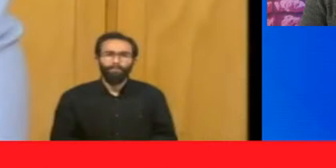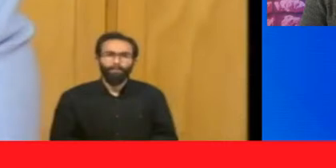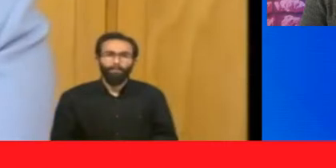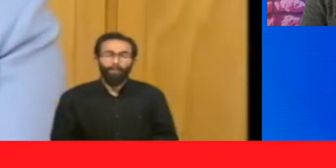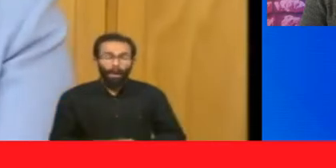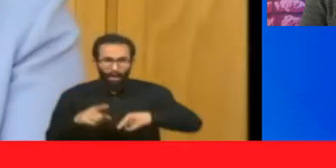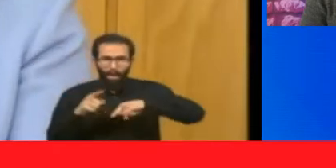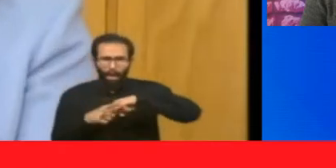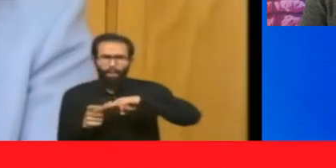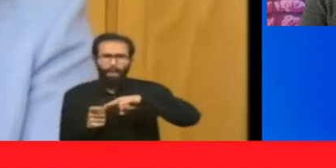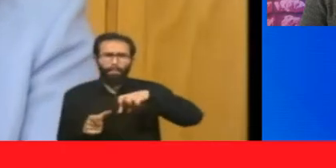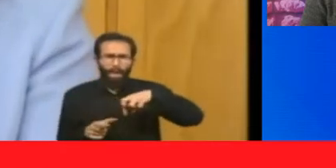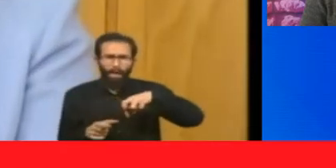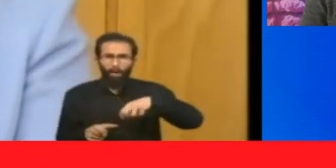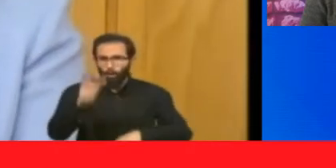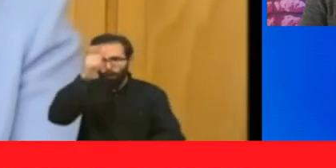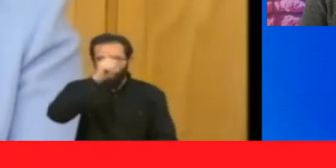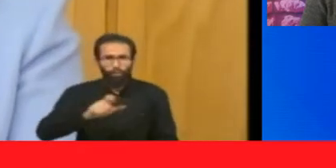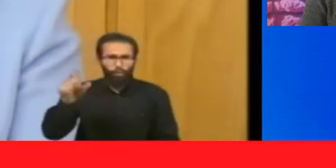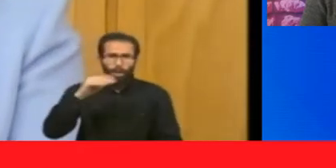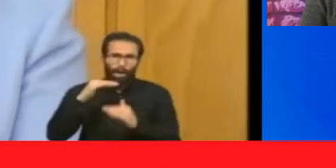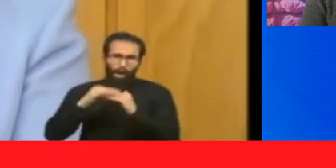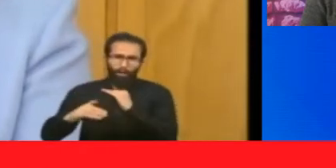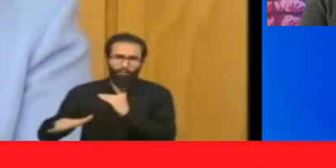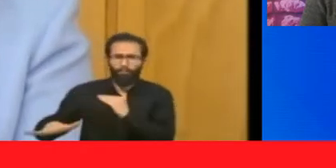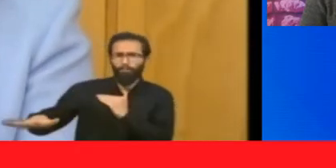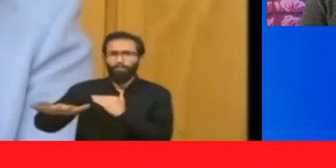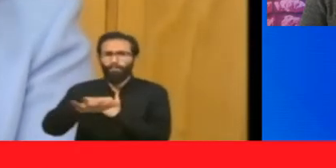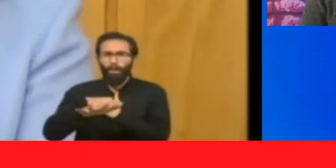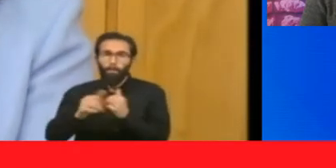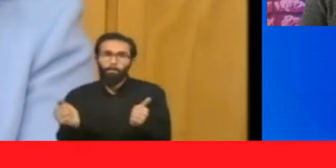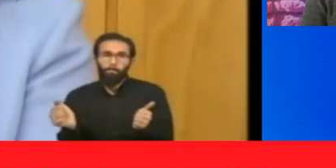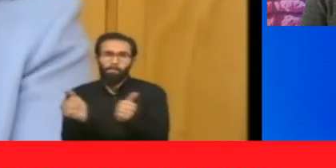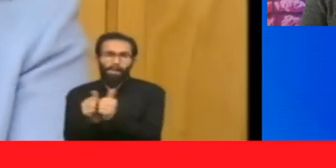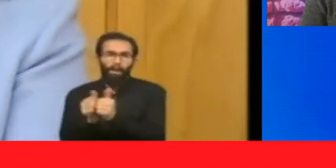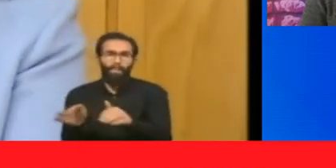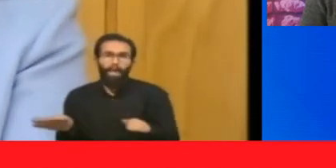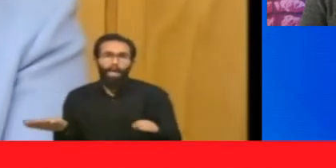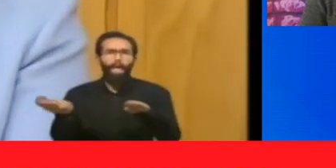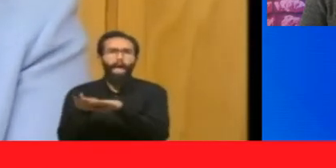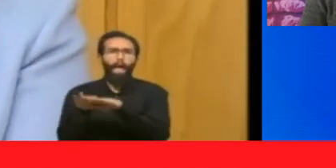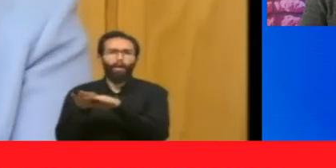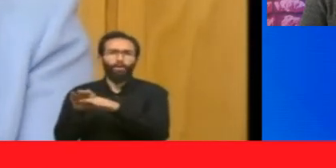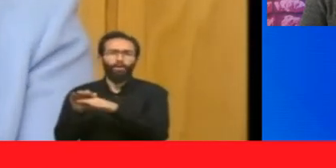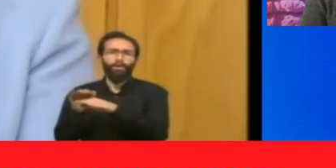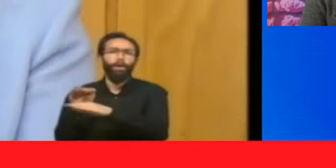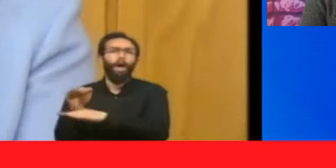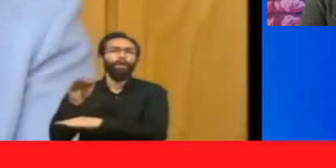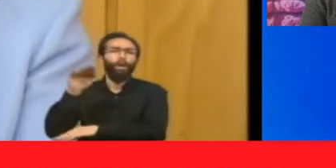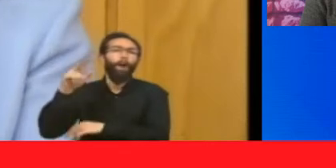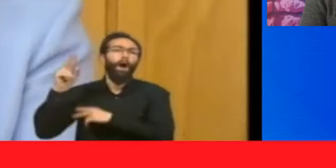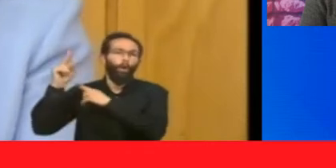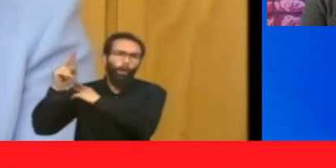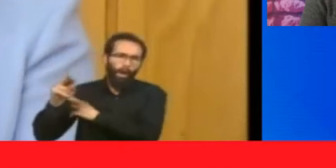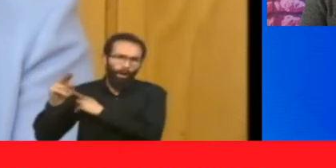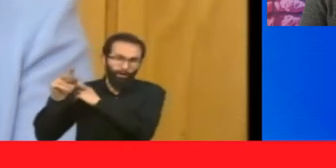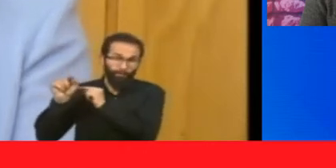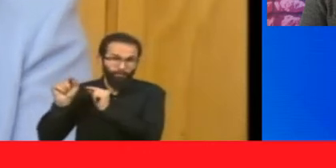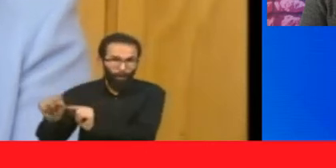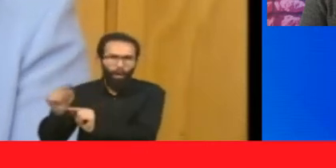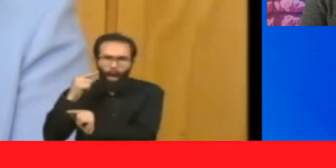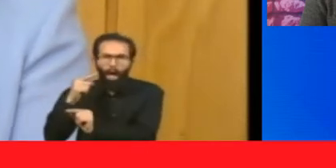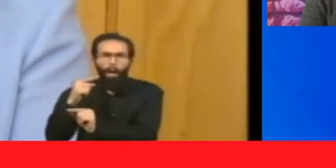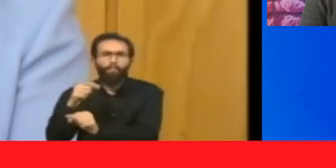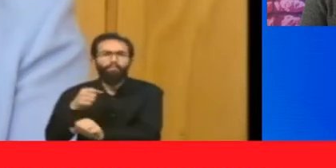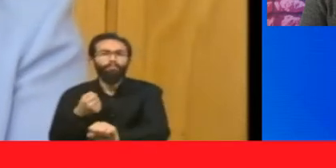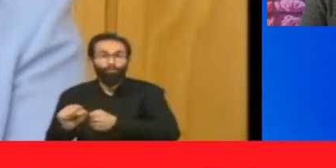HDP, Türkiye halklarının birlikte ve eşit yaşam rüyasıdır. Mücadele ortaklığıdır.